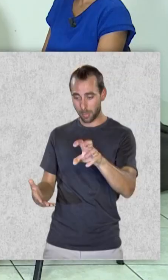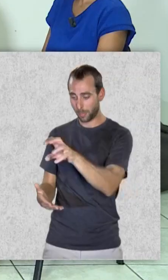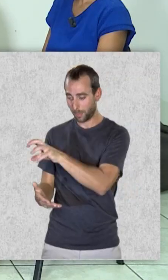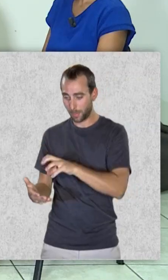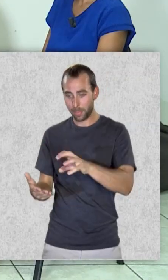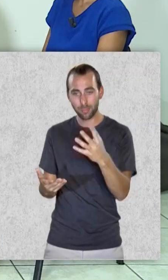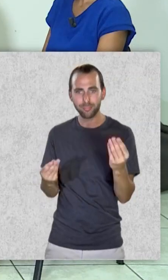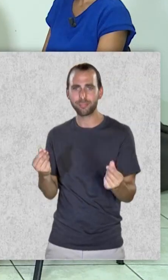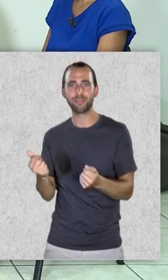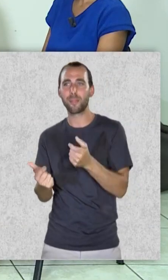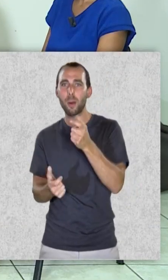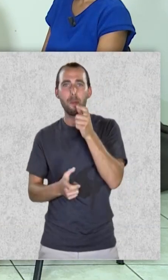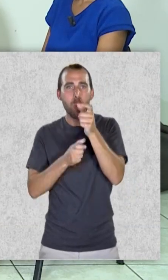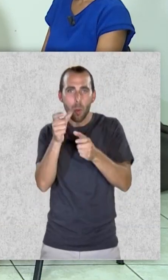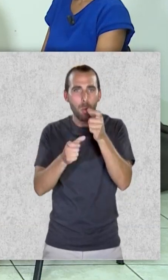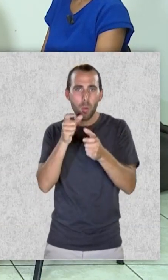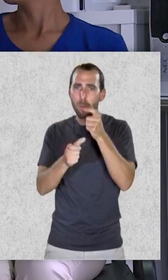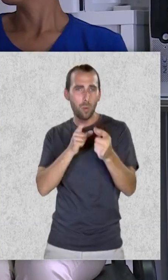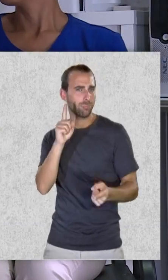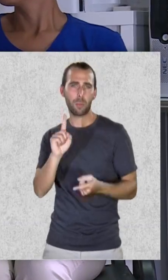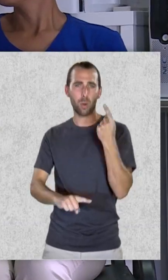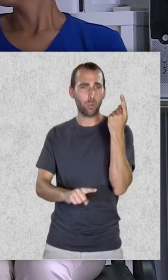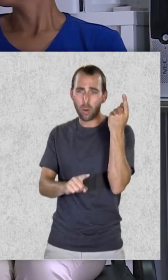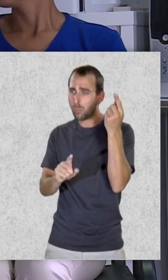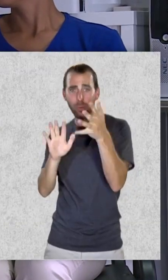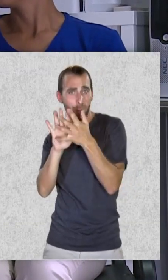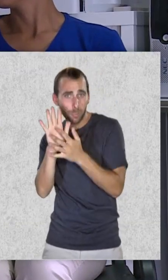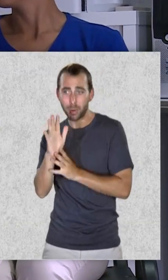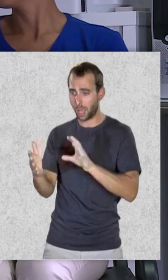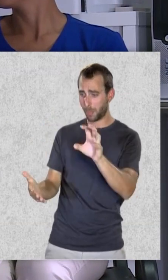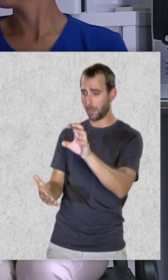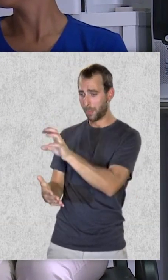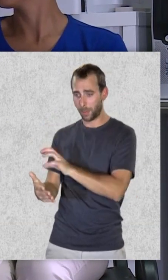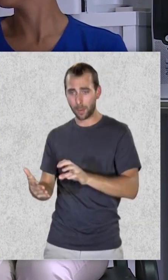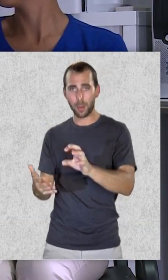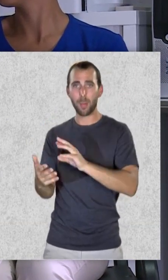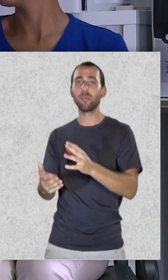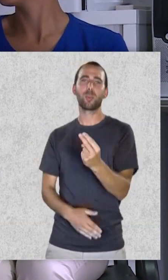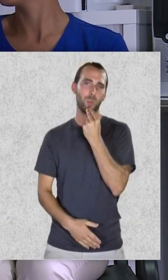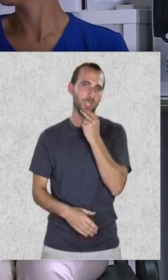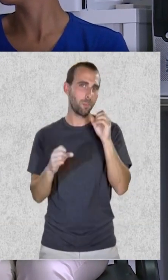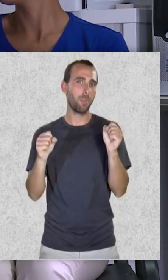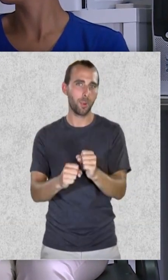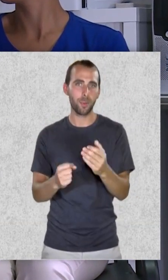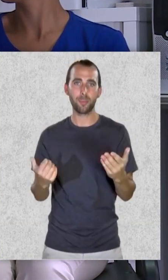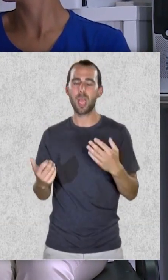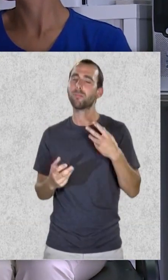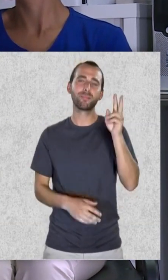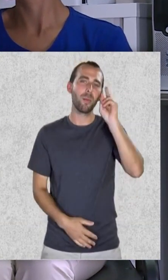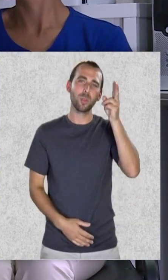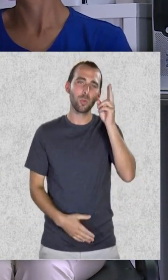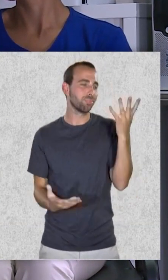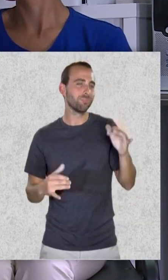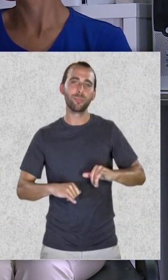l'essentiel des mots, du vocabulaire qui peut être utilisé. Mais en général, les jeunes sourds et puis